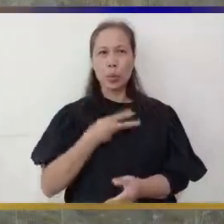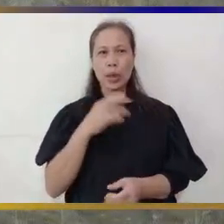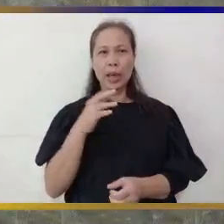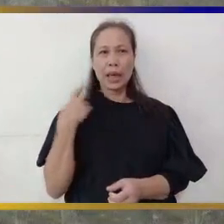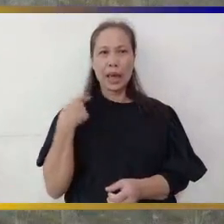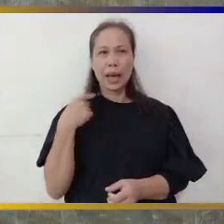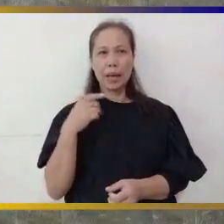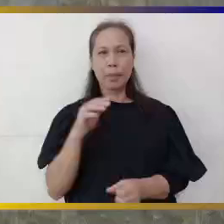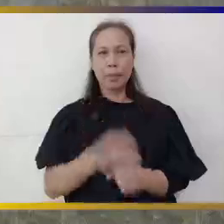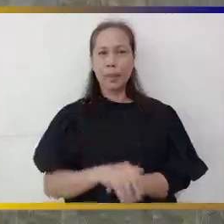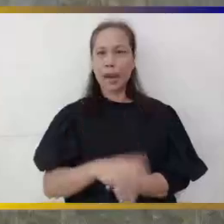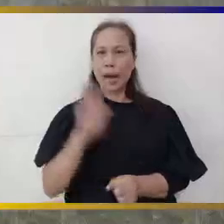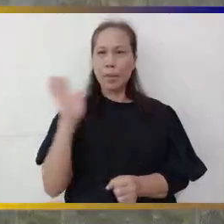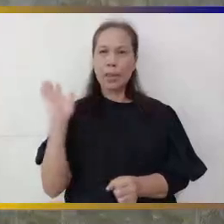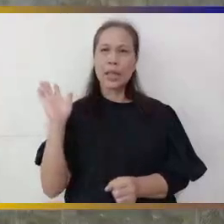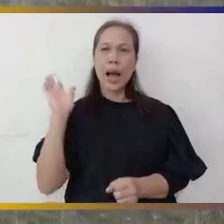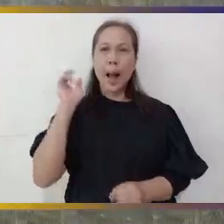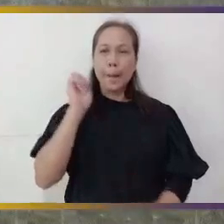be here before